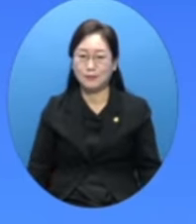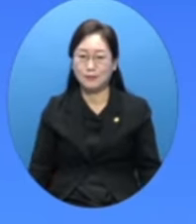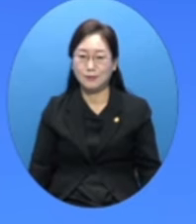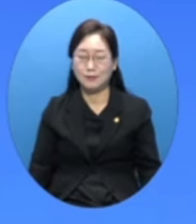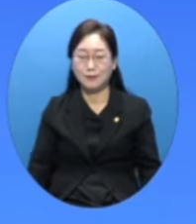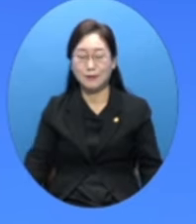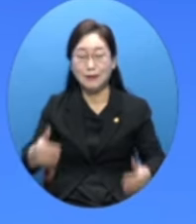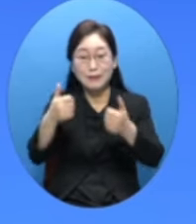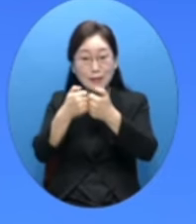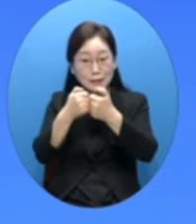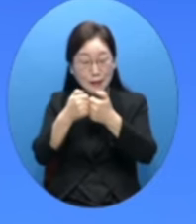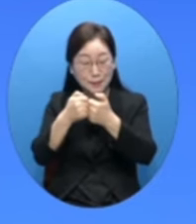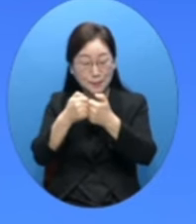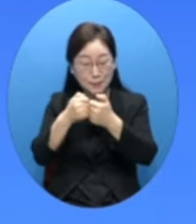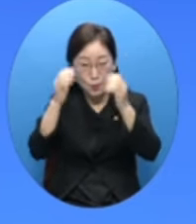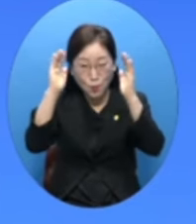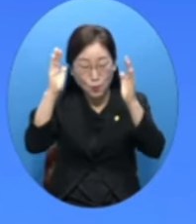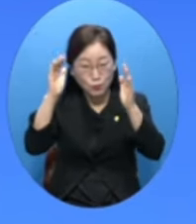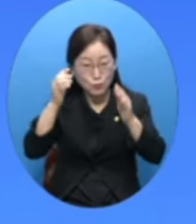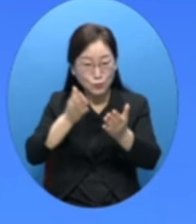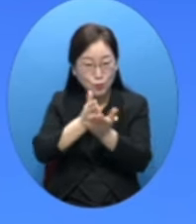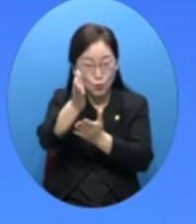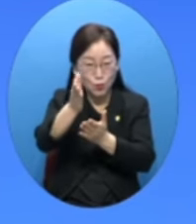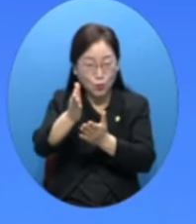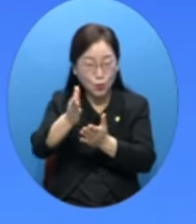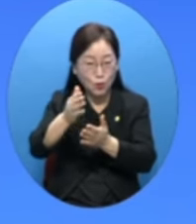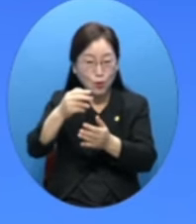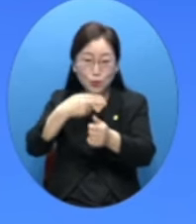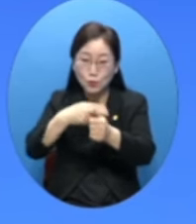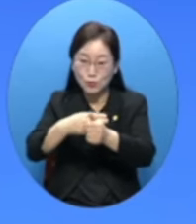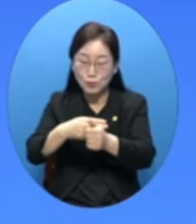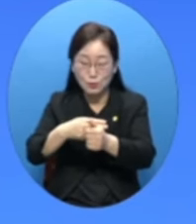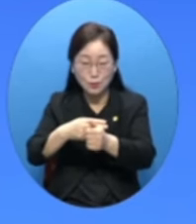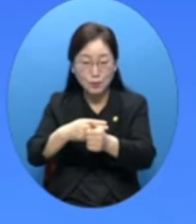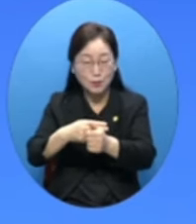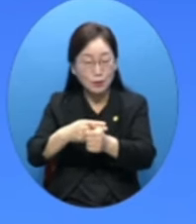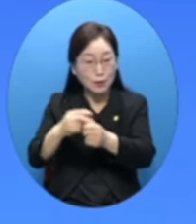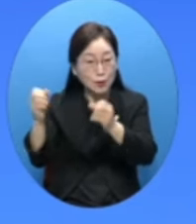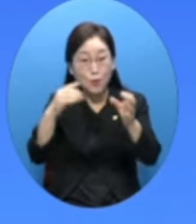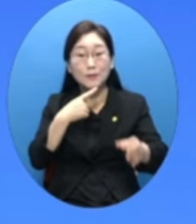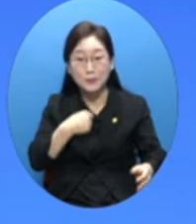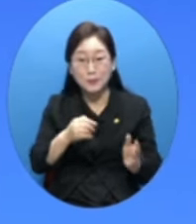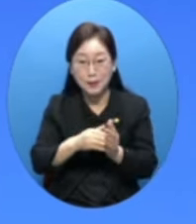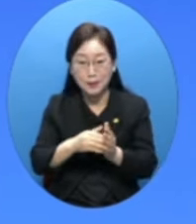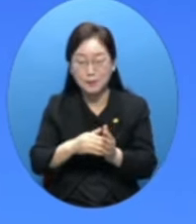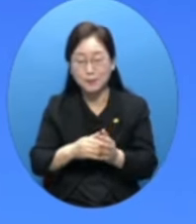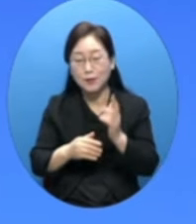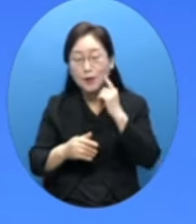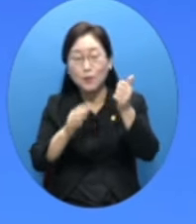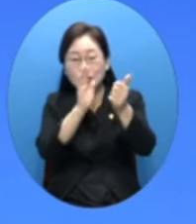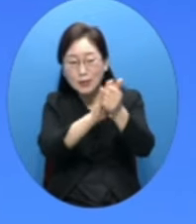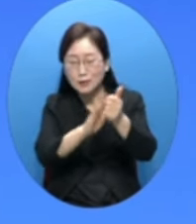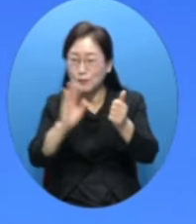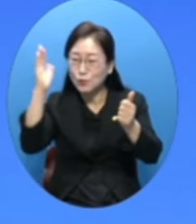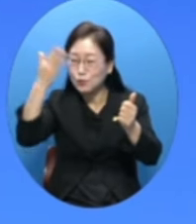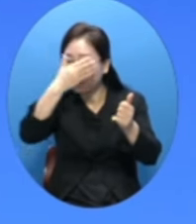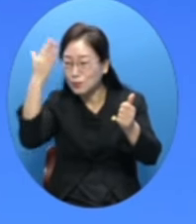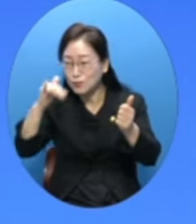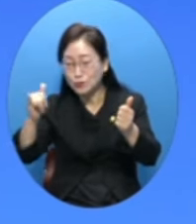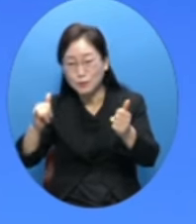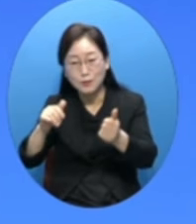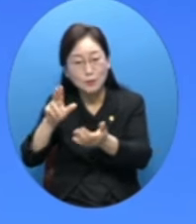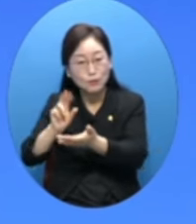상담학 전공한 교수님과 최근에 대화를 나눈 적이 있는데 목사님 요즘 청년들의 문제가 무엇인지